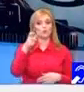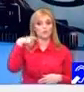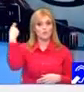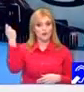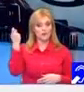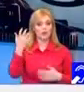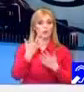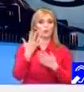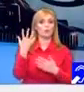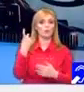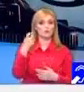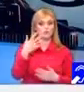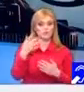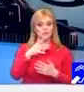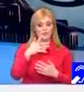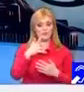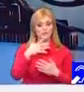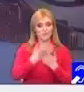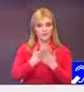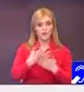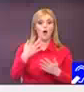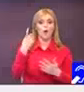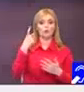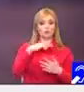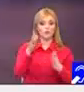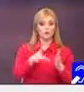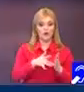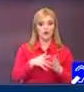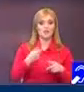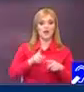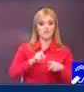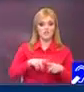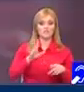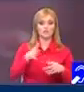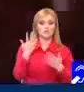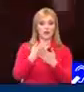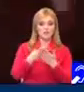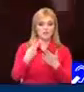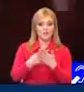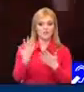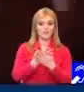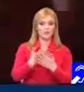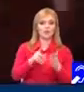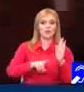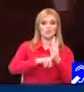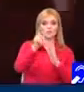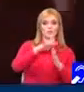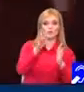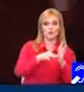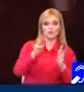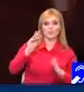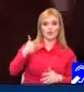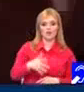ani, 100 de filme, 100 de orașe. Caravana va porni de la Iași, unde vor fi prezenți critici de film, regizori, cineaști,